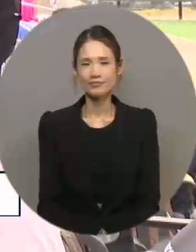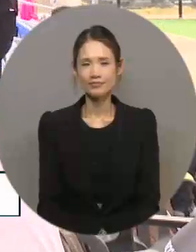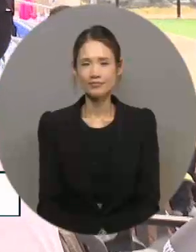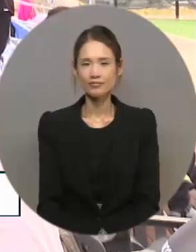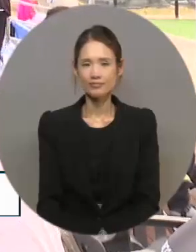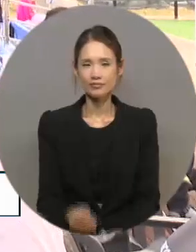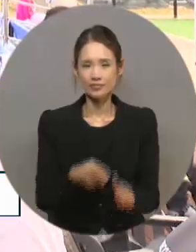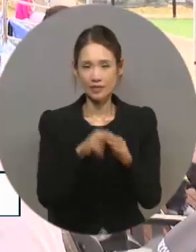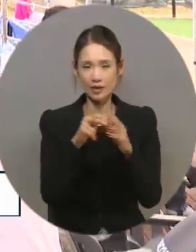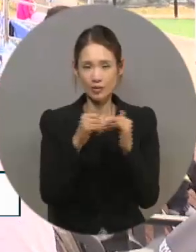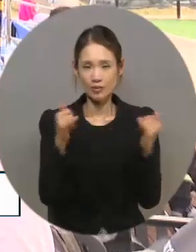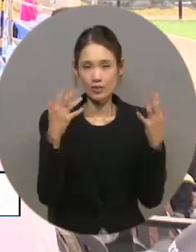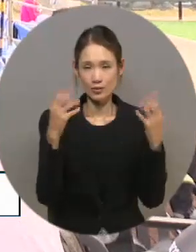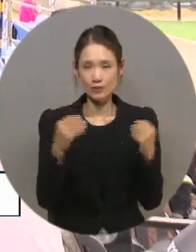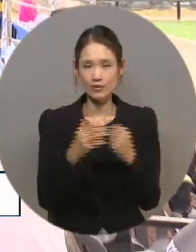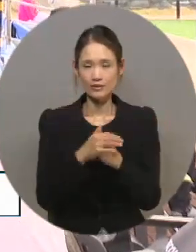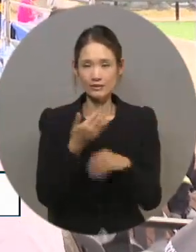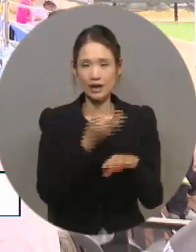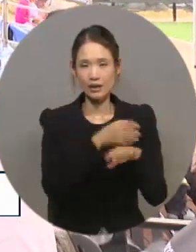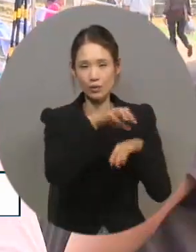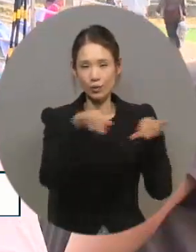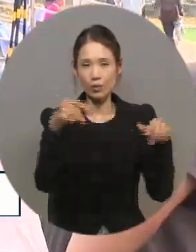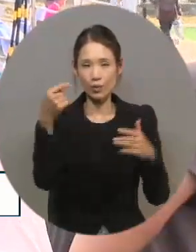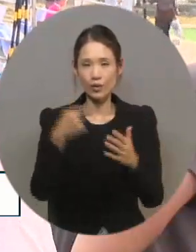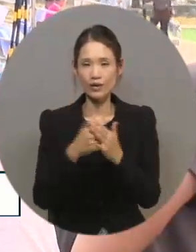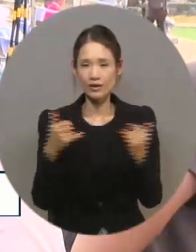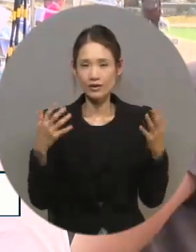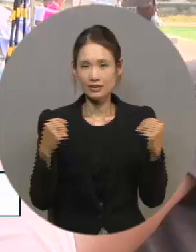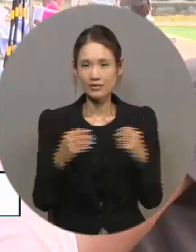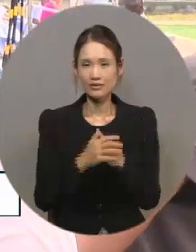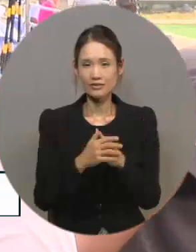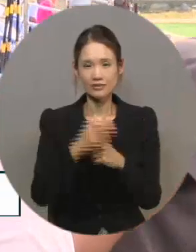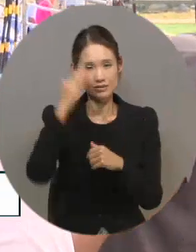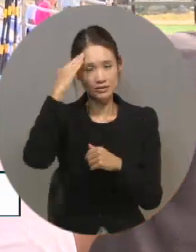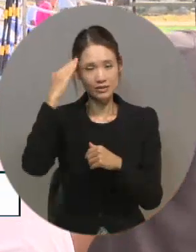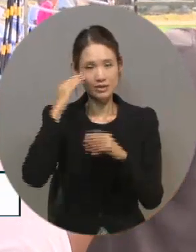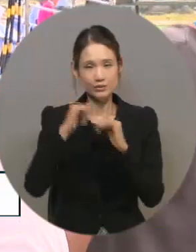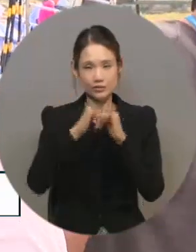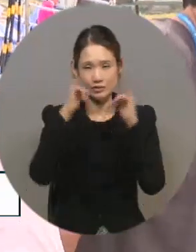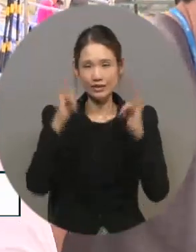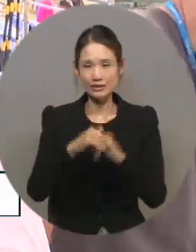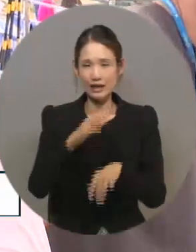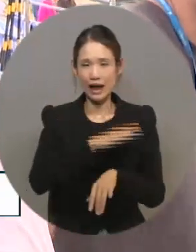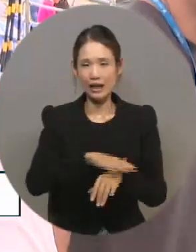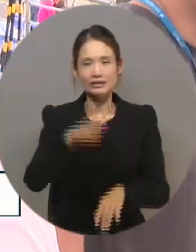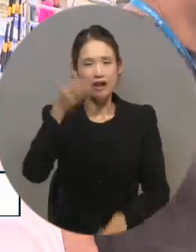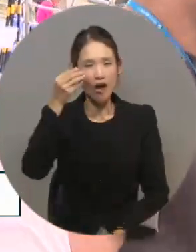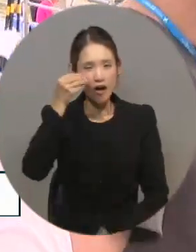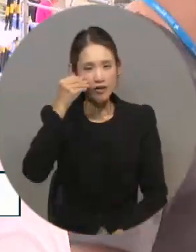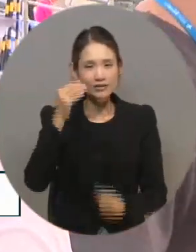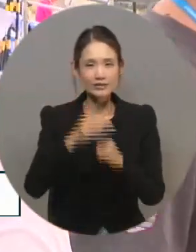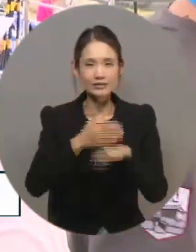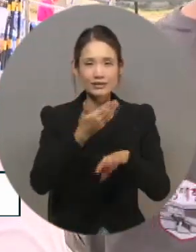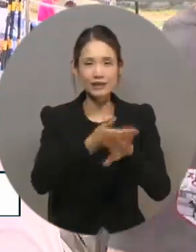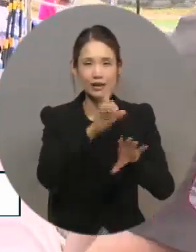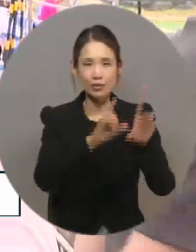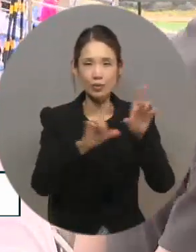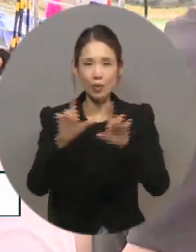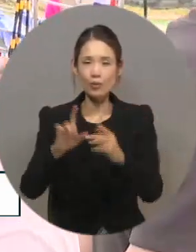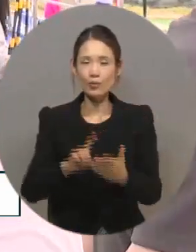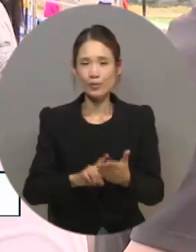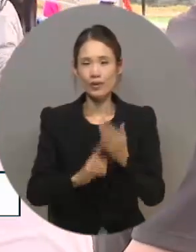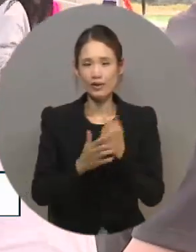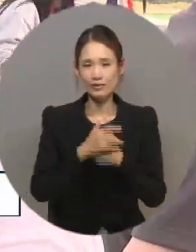탈북민도 많고 이제 다른 쪽에서 넘은 사람도 많으니까 이 사람들이 대한민국 사회에 잘 적응해서 이렇게 서로 다른 모습으로 잘 나왔구나라는